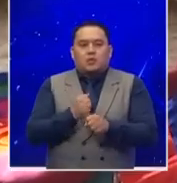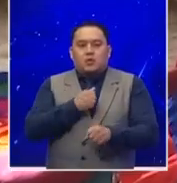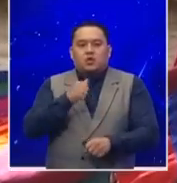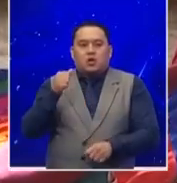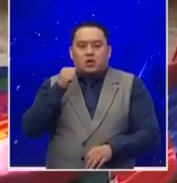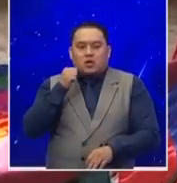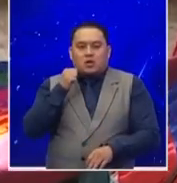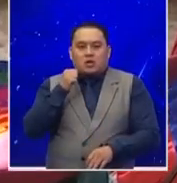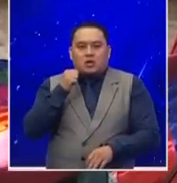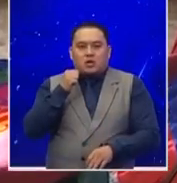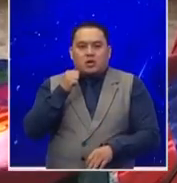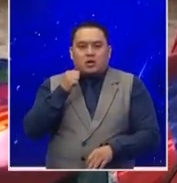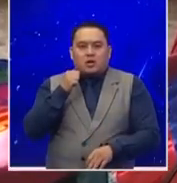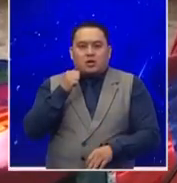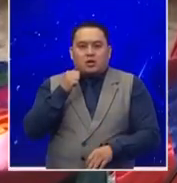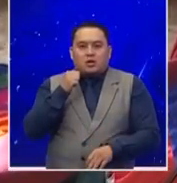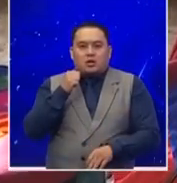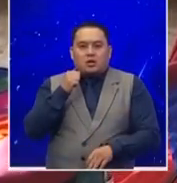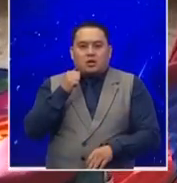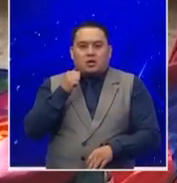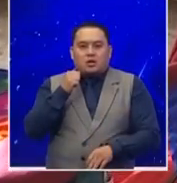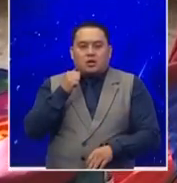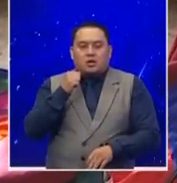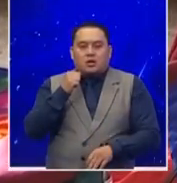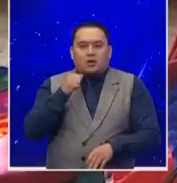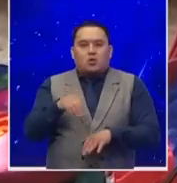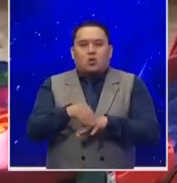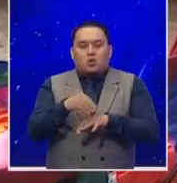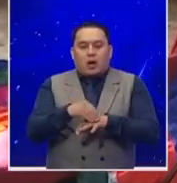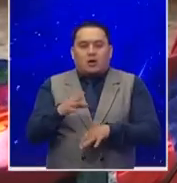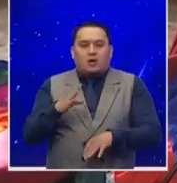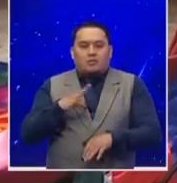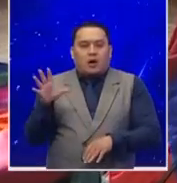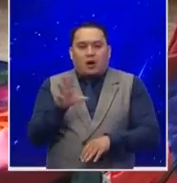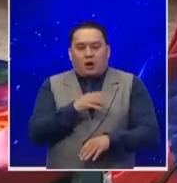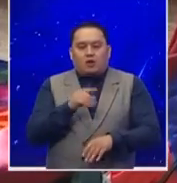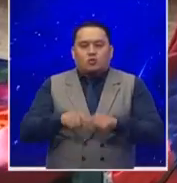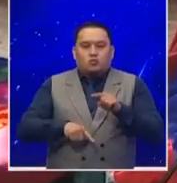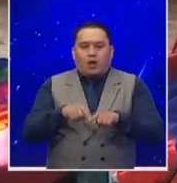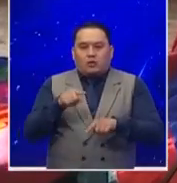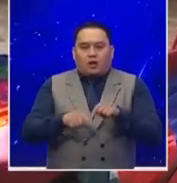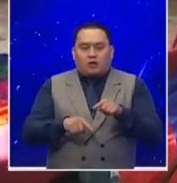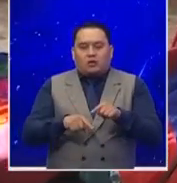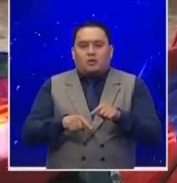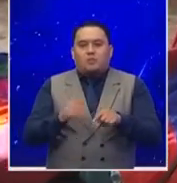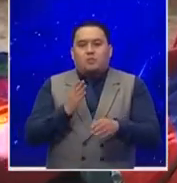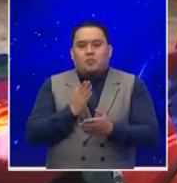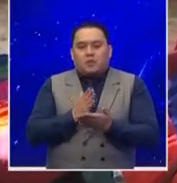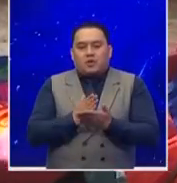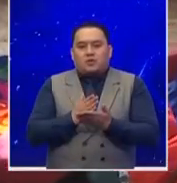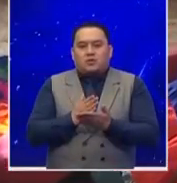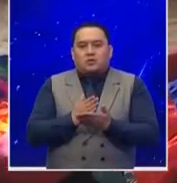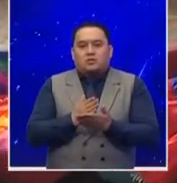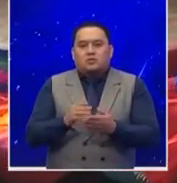былтырларда сондай бір кіші қызы үйленген, оның да жасауын жасадым. Енді мына өстіп